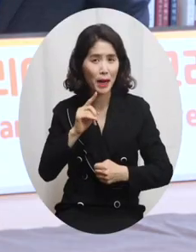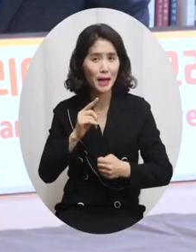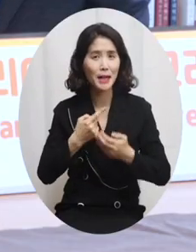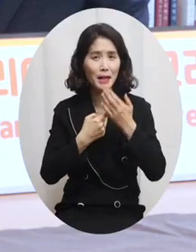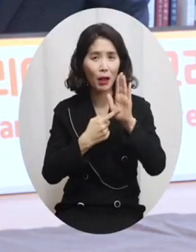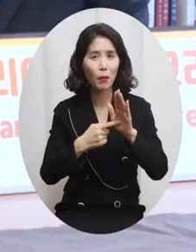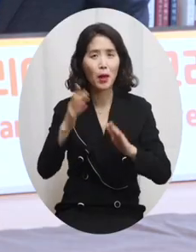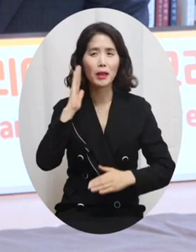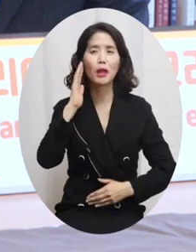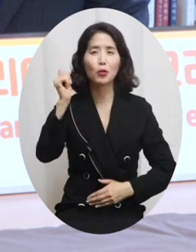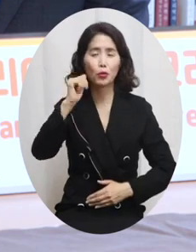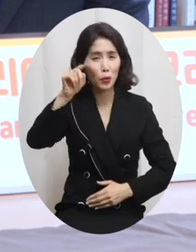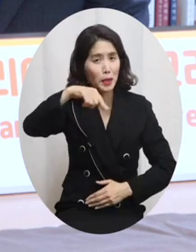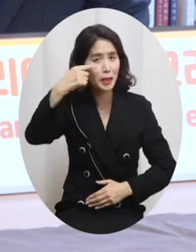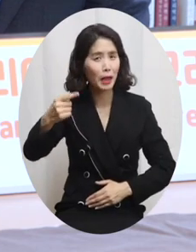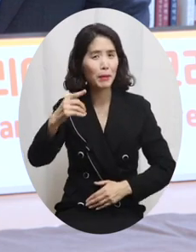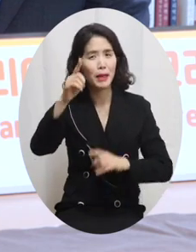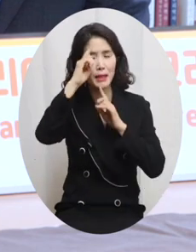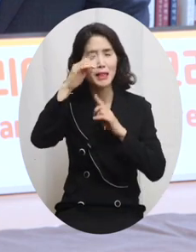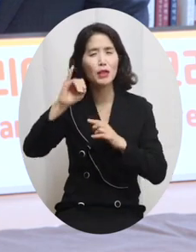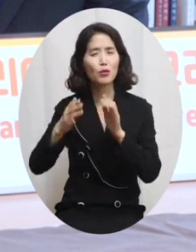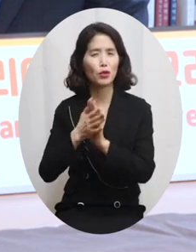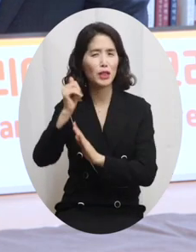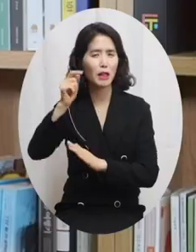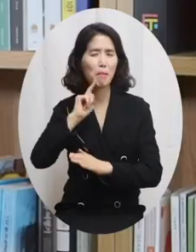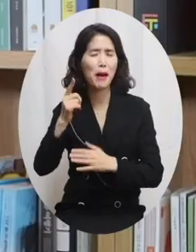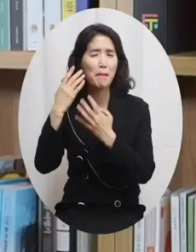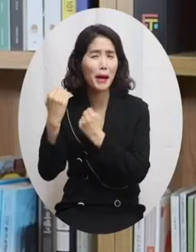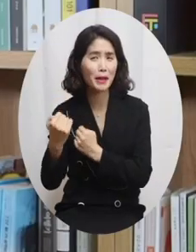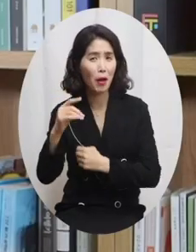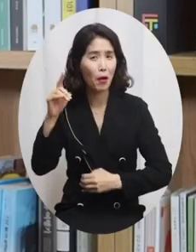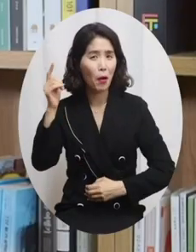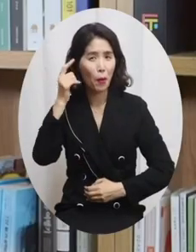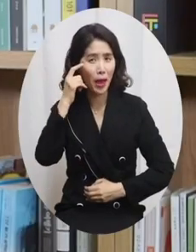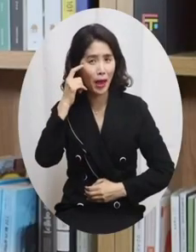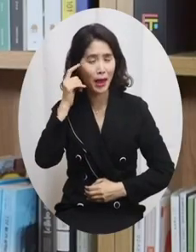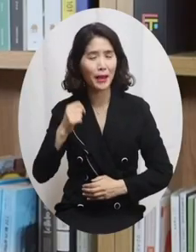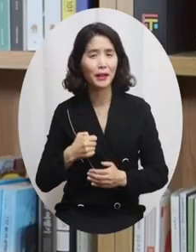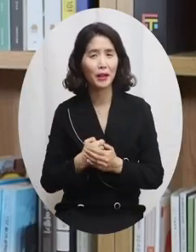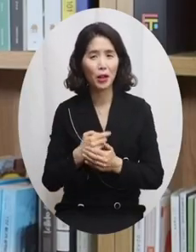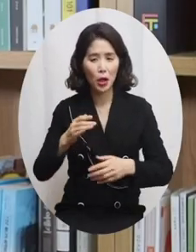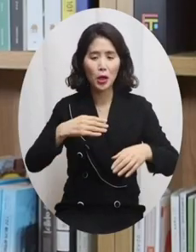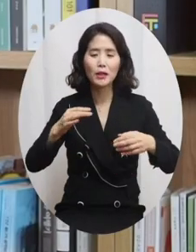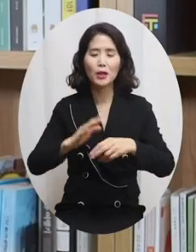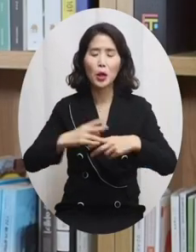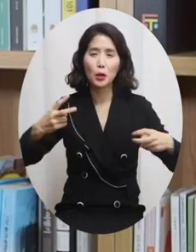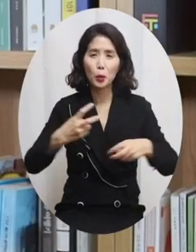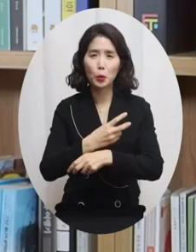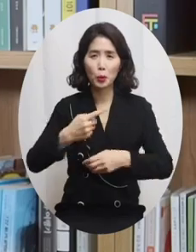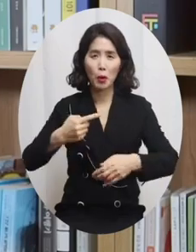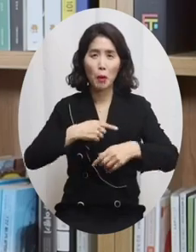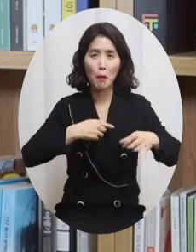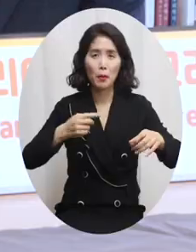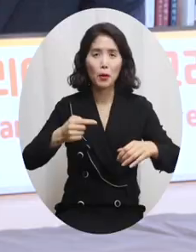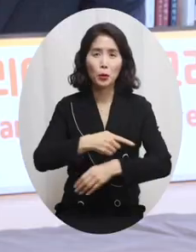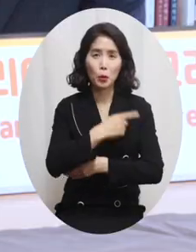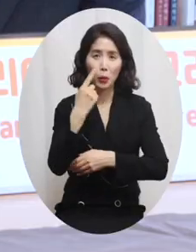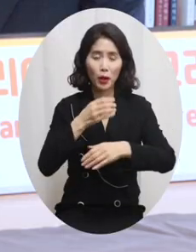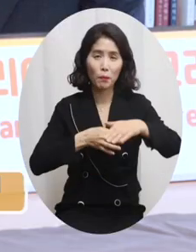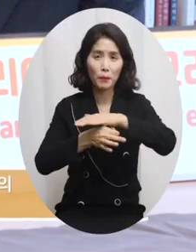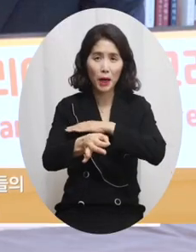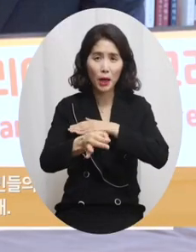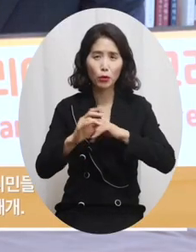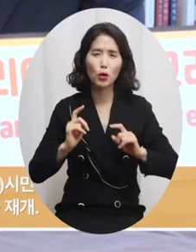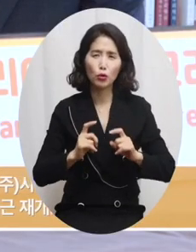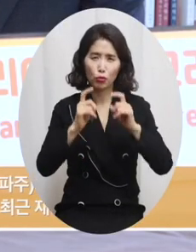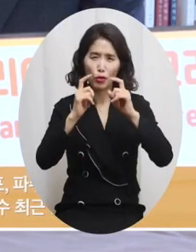생각에는 대선 이후로 이재준 시장님이 아니실까 싶은데 이재준 시장님 하면 통행료 시장님이라는 말씀도 많이 들었고요. 투쟁